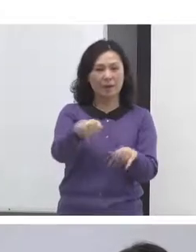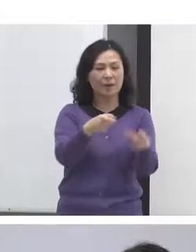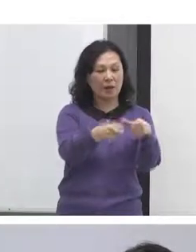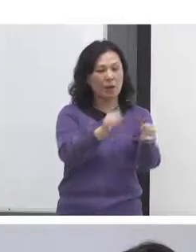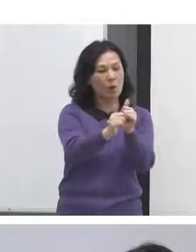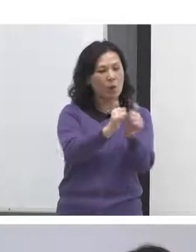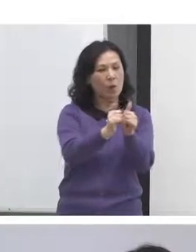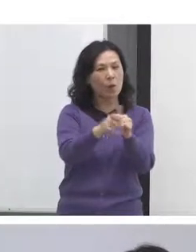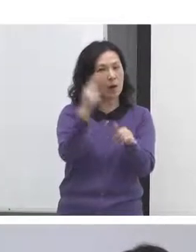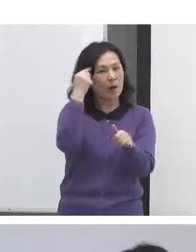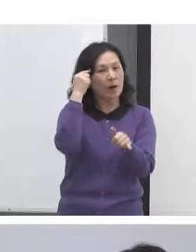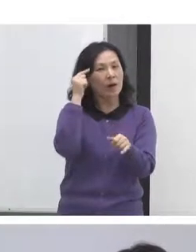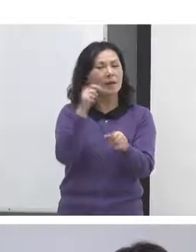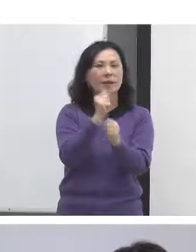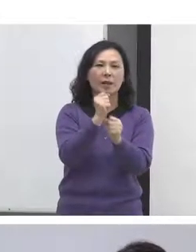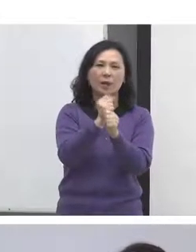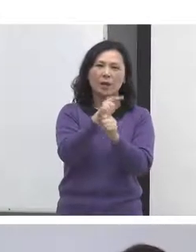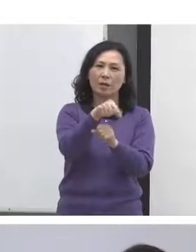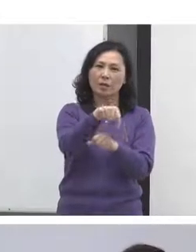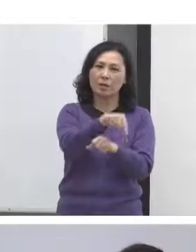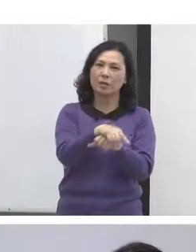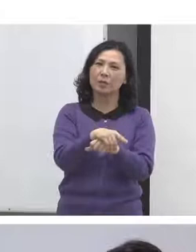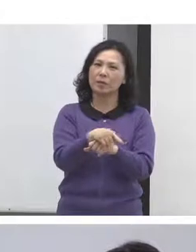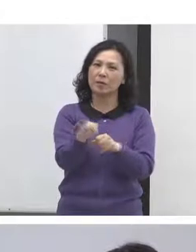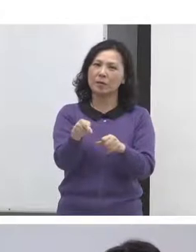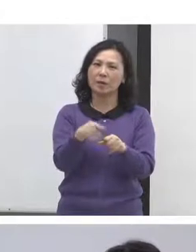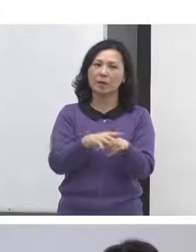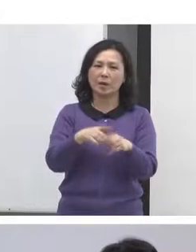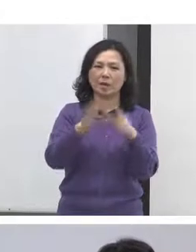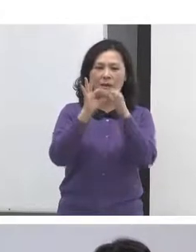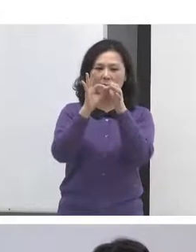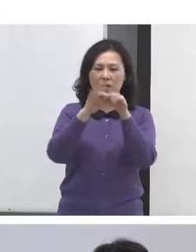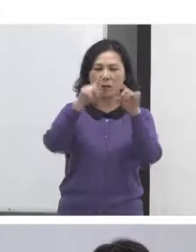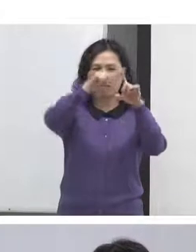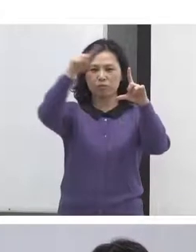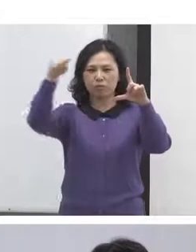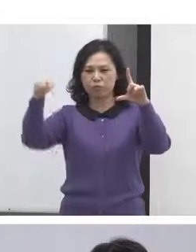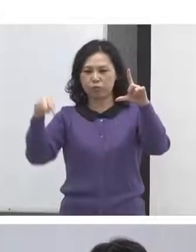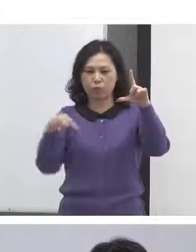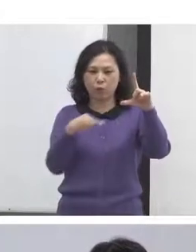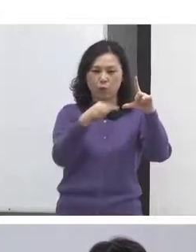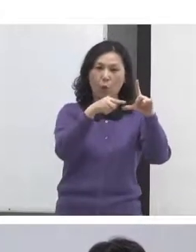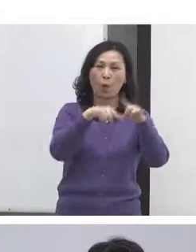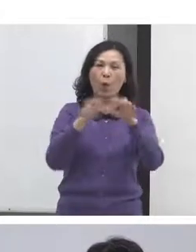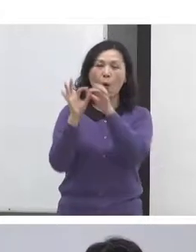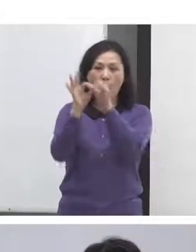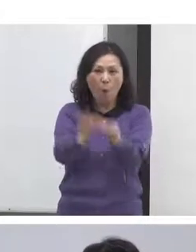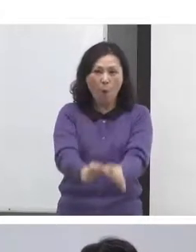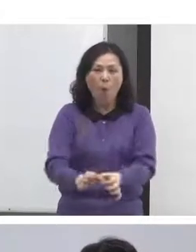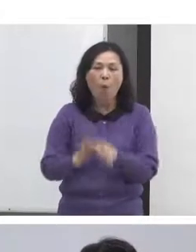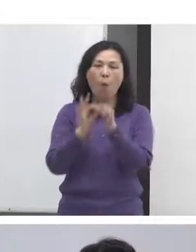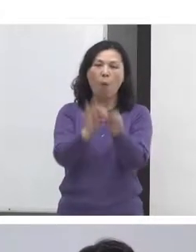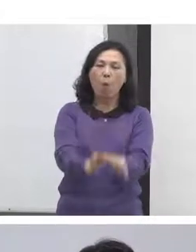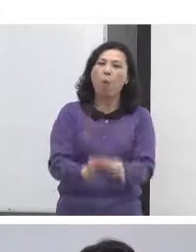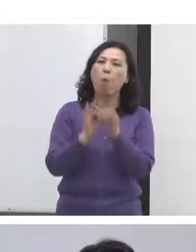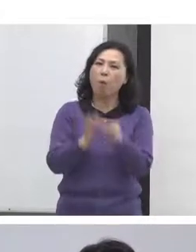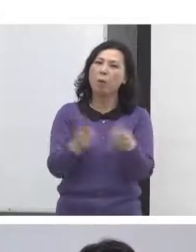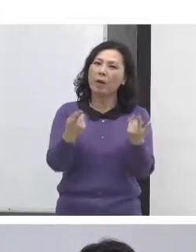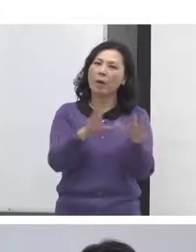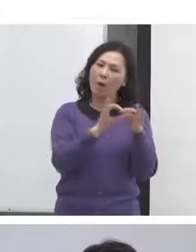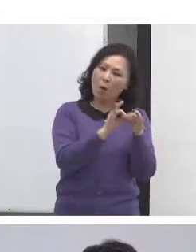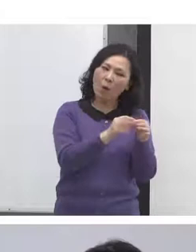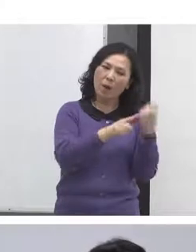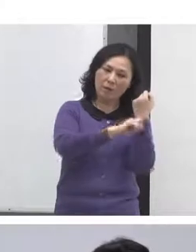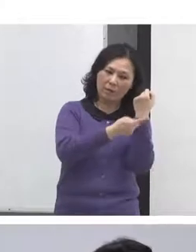要做一个 recursive public 哈，那这个是回圈的，这样子回就是你要去关心这个法律的或者